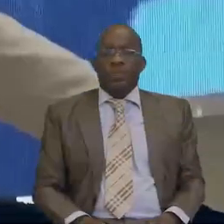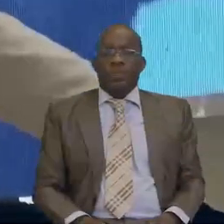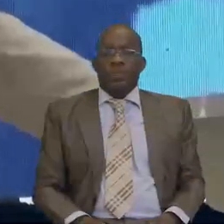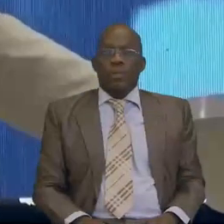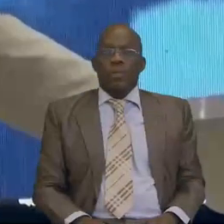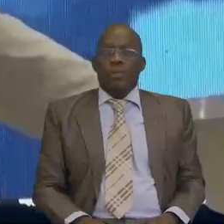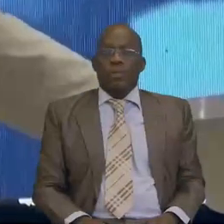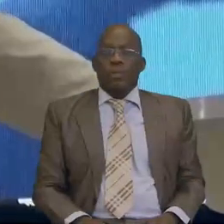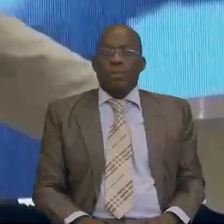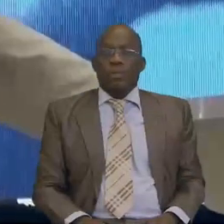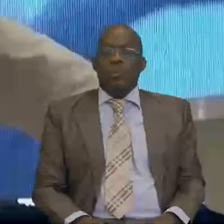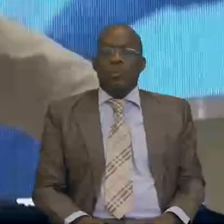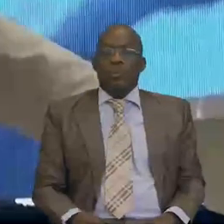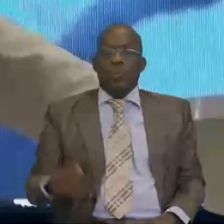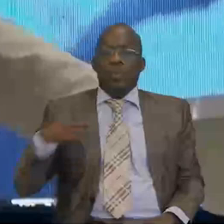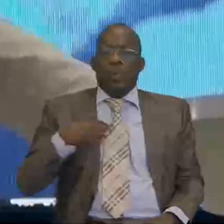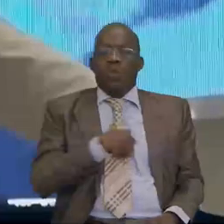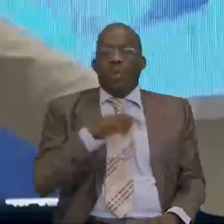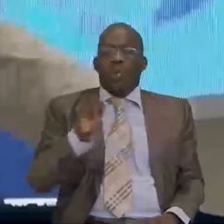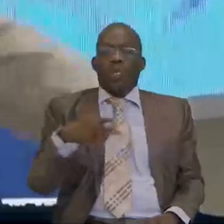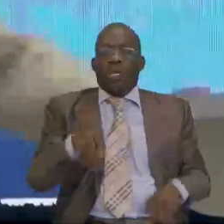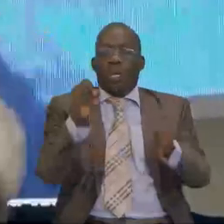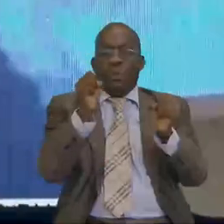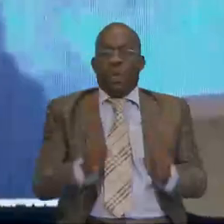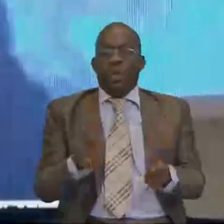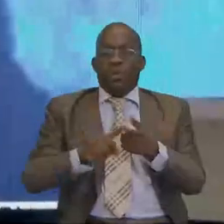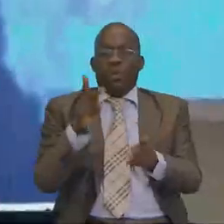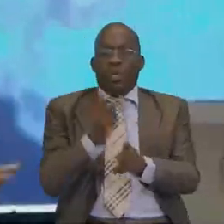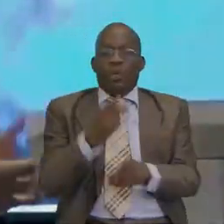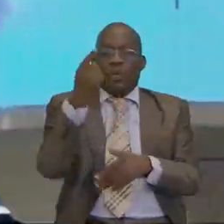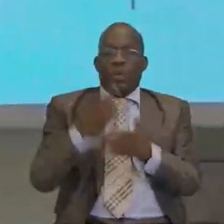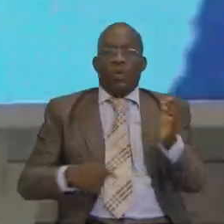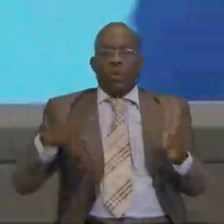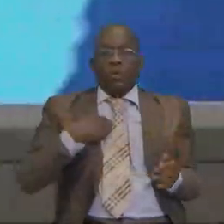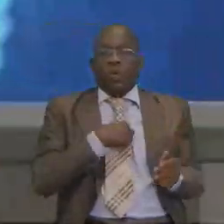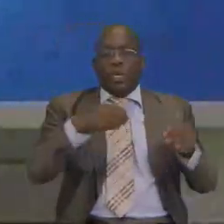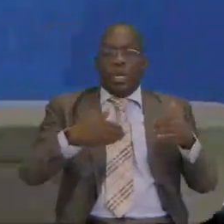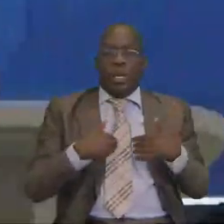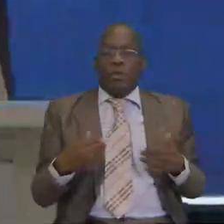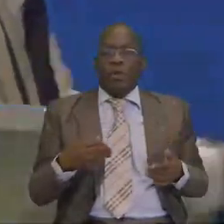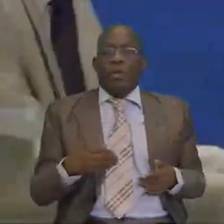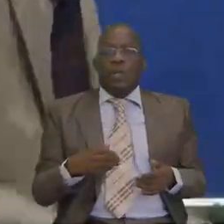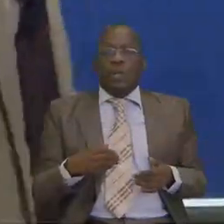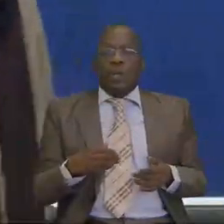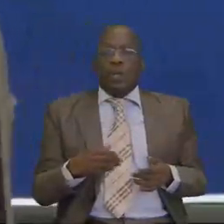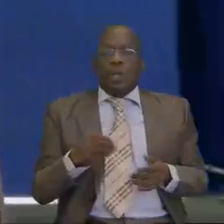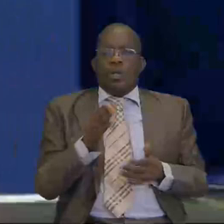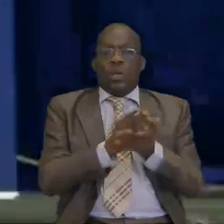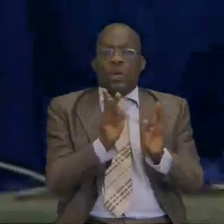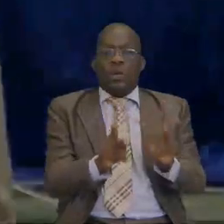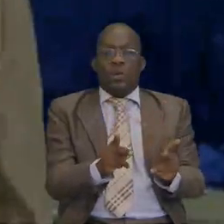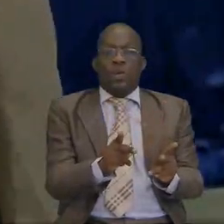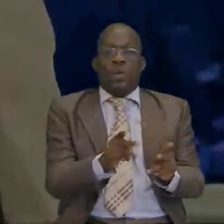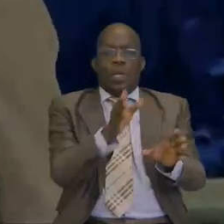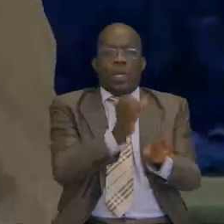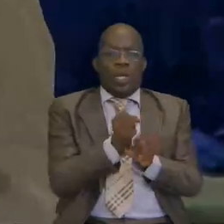Nous avons besoin de la puissance pour conserver ce que nous avons. Il y a des gens qui reçoivent, qui perdent, ils reçoivent et perdent, ils